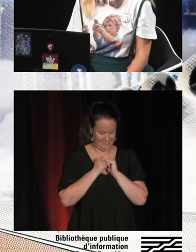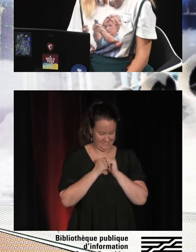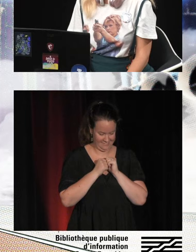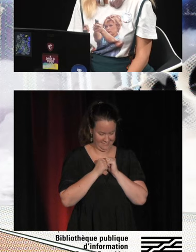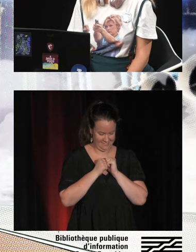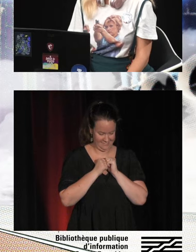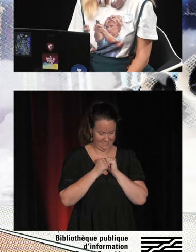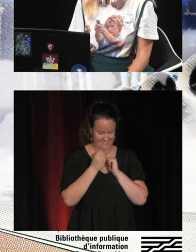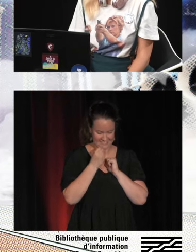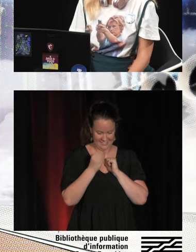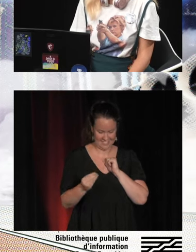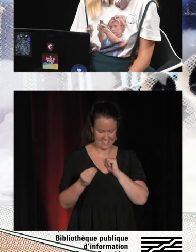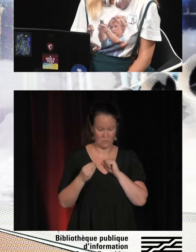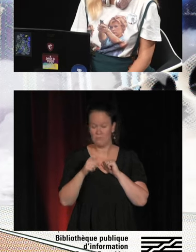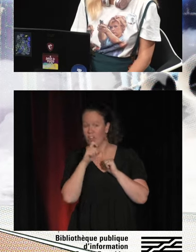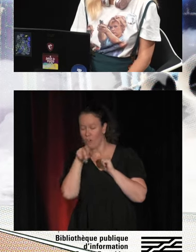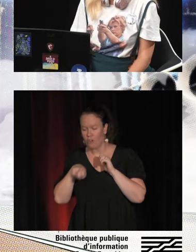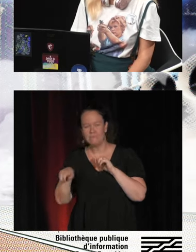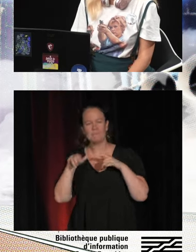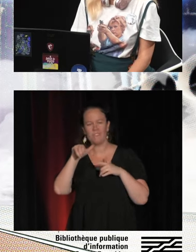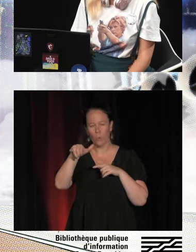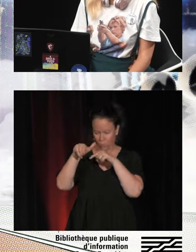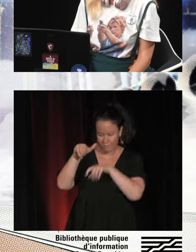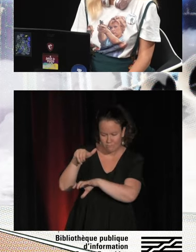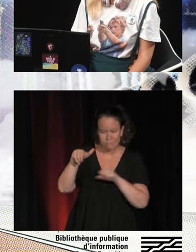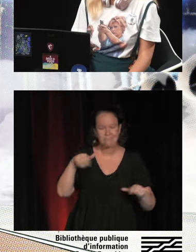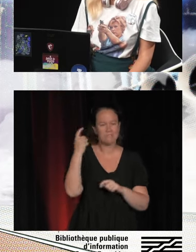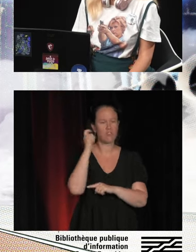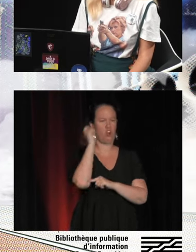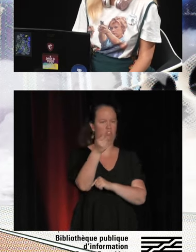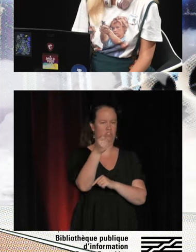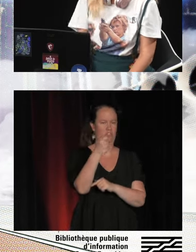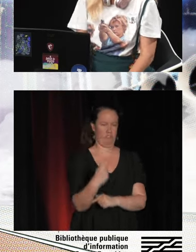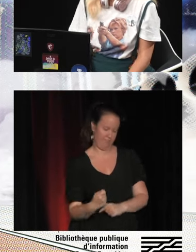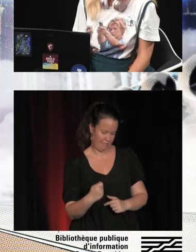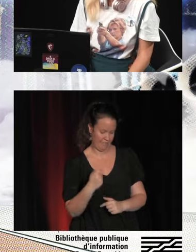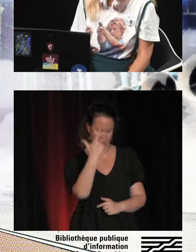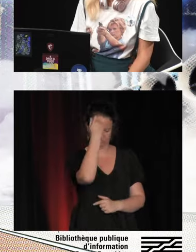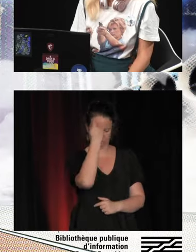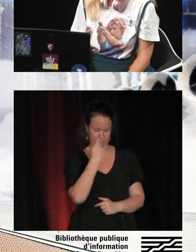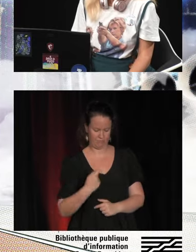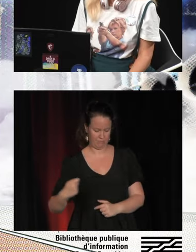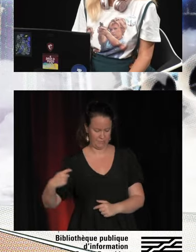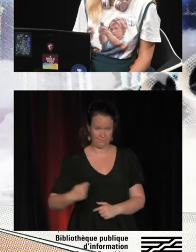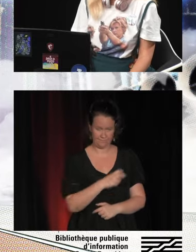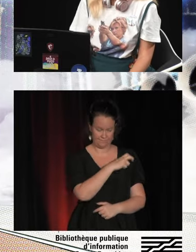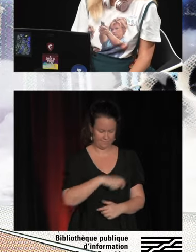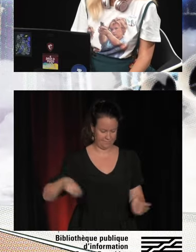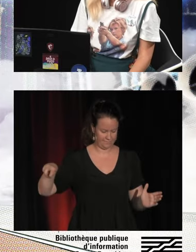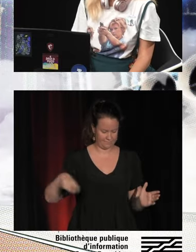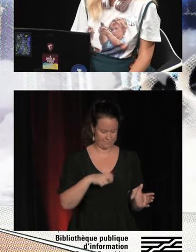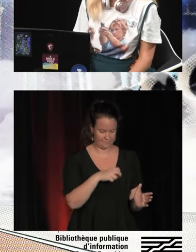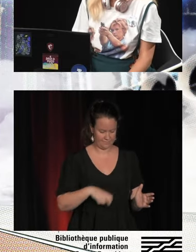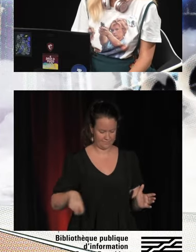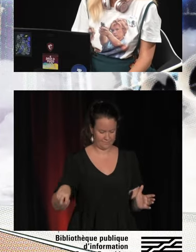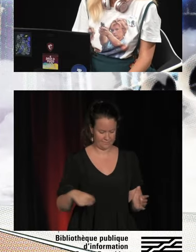Donc on a récupéré la corde dans l'épave de l'avion. Nous nous balançons au bout de la corde. Je ne sais pas pourquoi, mais Tintin a refusé de lâcher là, bien